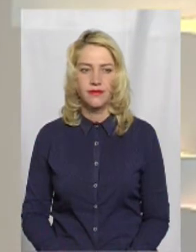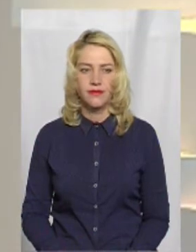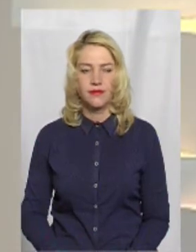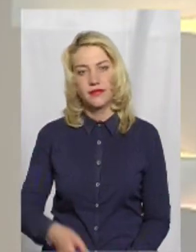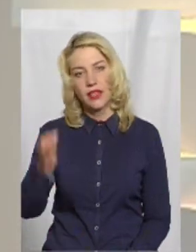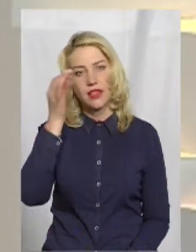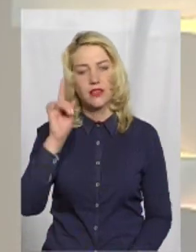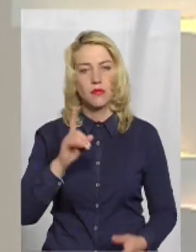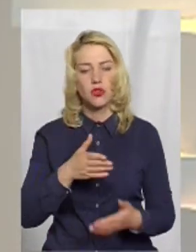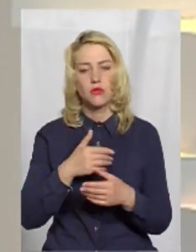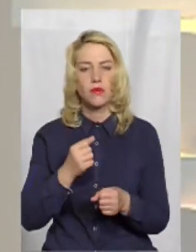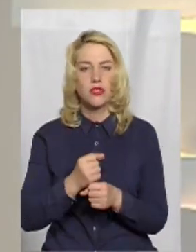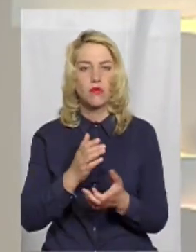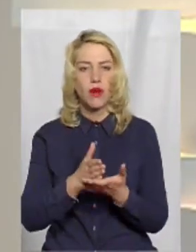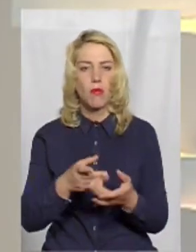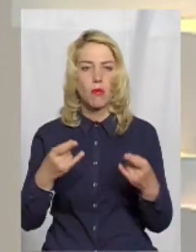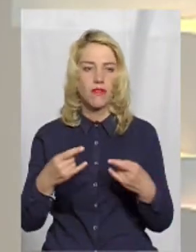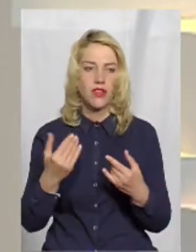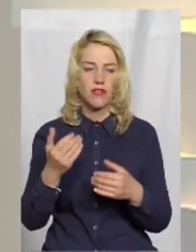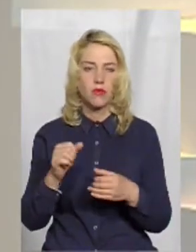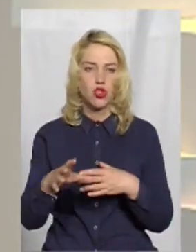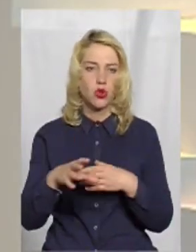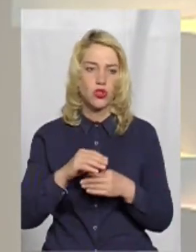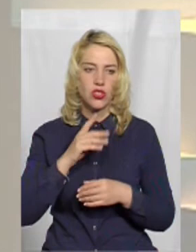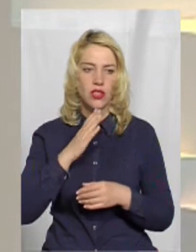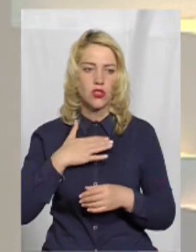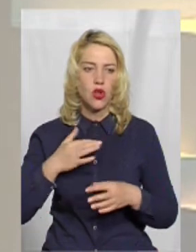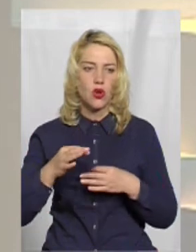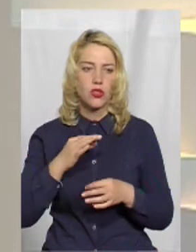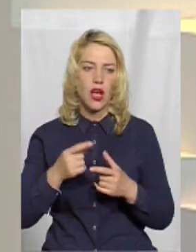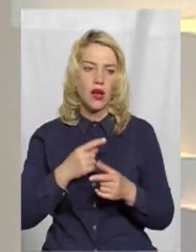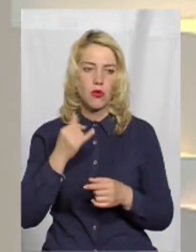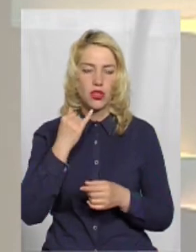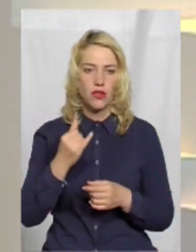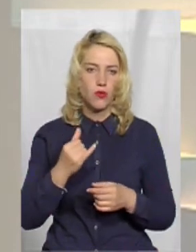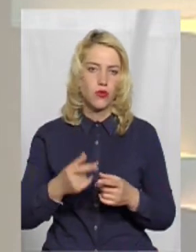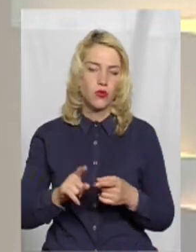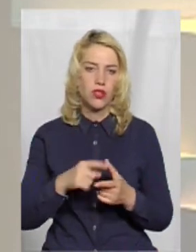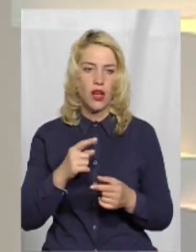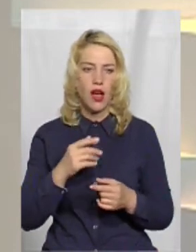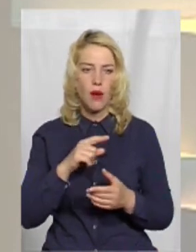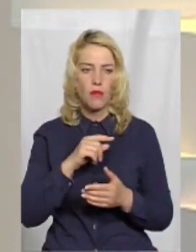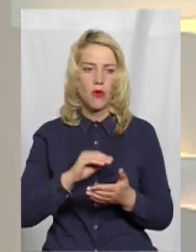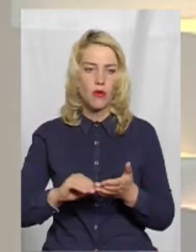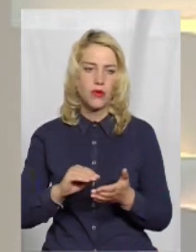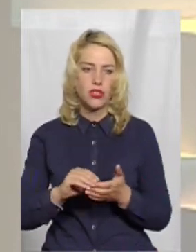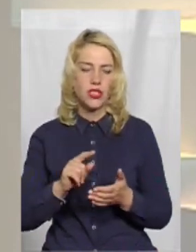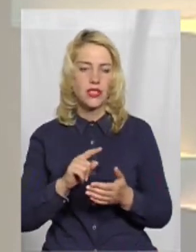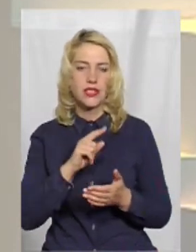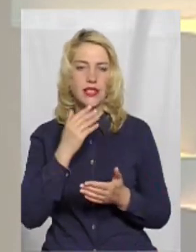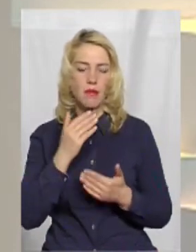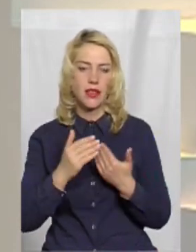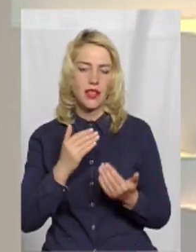Я нагадаю, що ми працюємо у прямому ефірі, і ви можете долучатися до розмови або телефонуйте у студію, або пишіть запитання у коментарях під